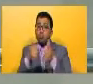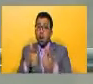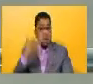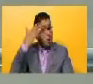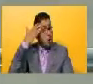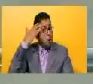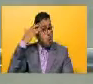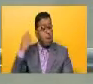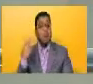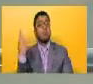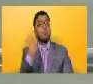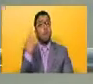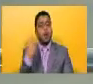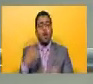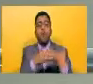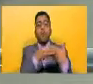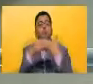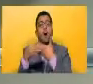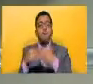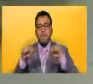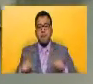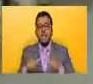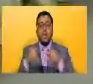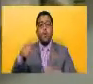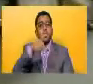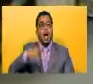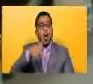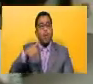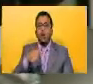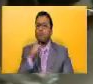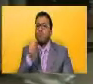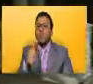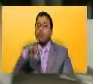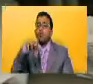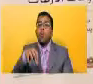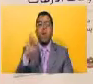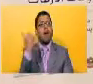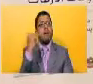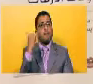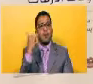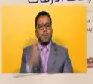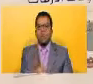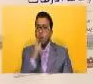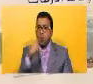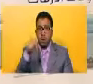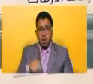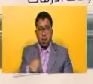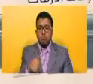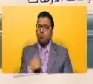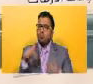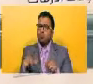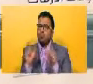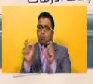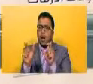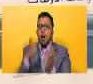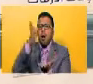الخبراء الدوليين ووفد من دول مجلس التعاون الخليجي والدول العربية. الآن نحن في صدد وضع